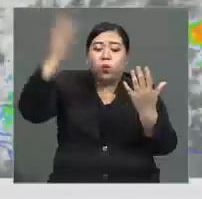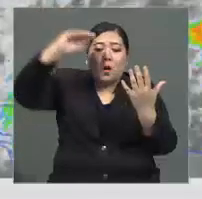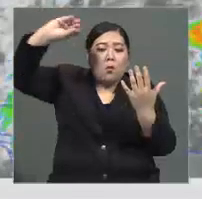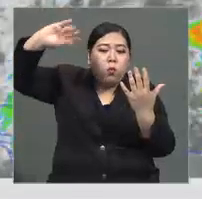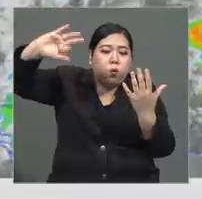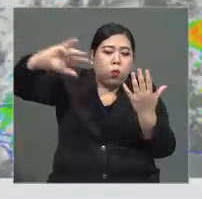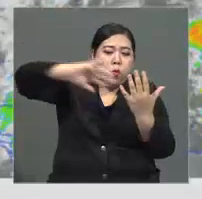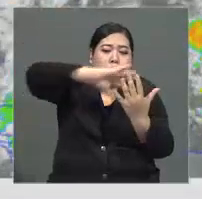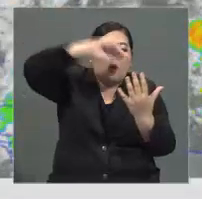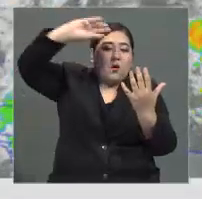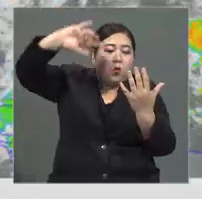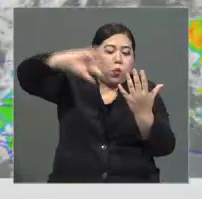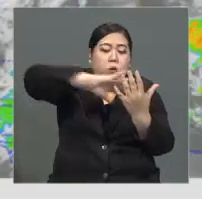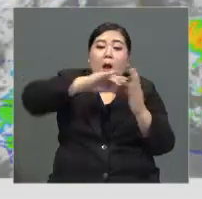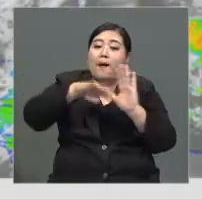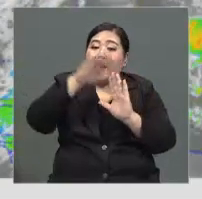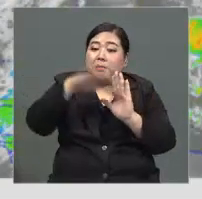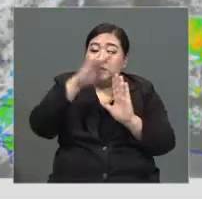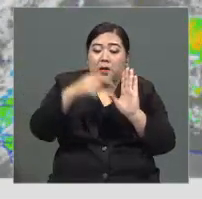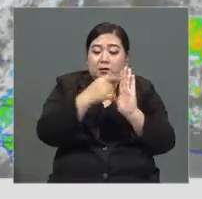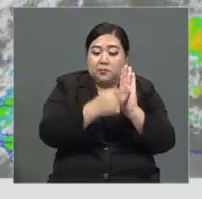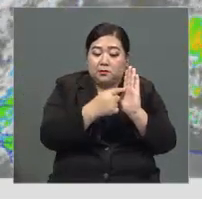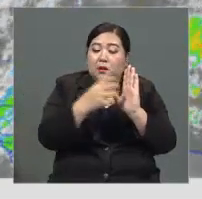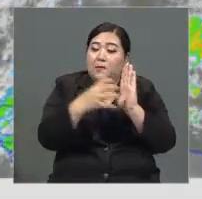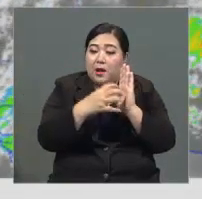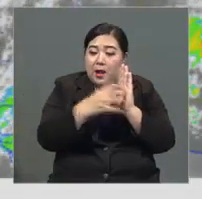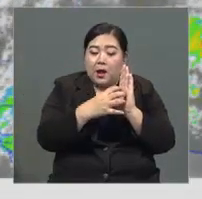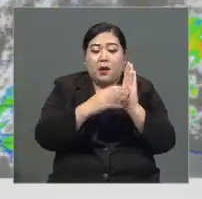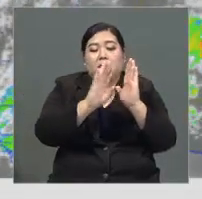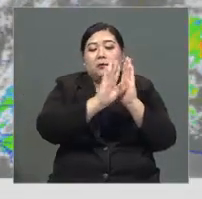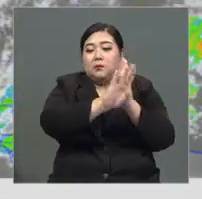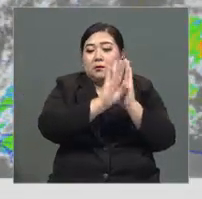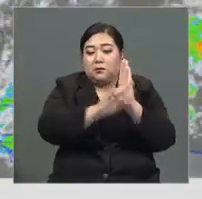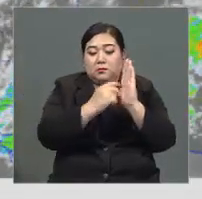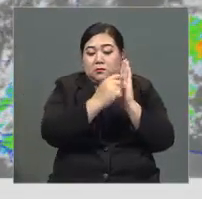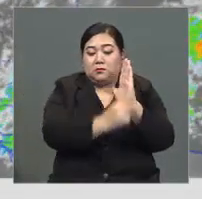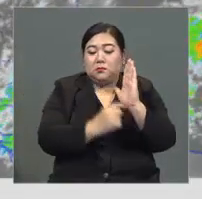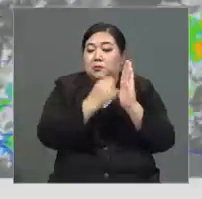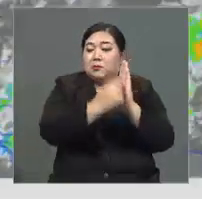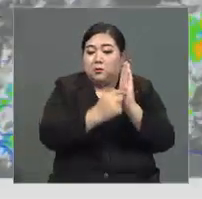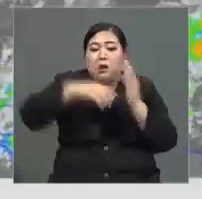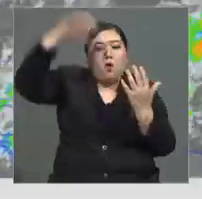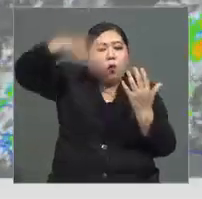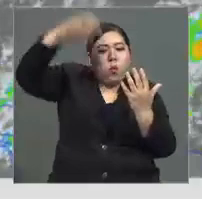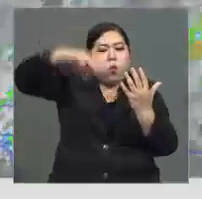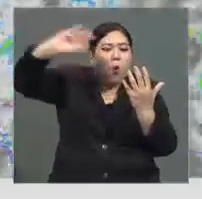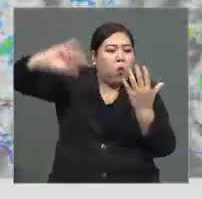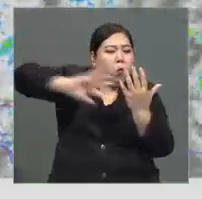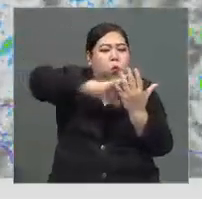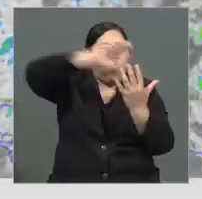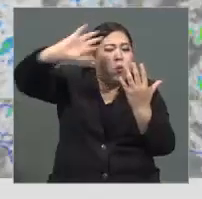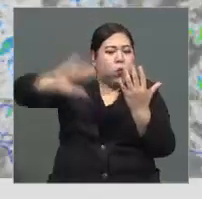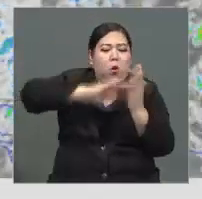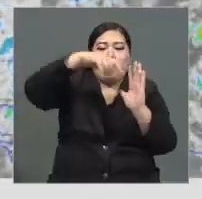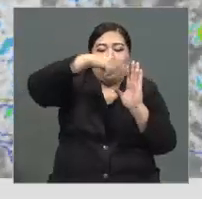ครับพาดผ่านในพื้นที่ของภาคเหนือตอนล่างภาคกลางและภาคกันออกเฉียงเหนือตอนล่างครับทำให้มาด้วยดังกล่าวนั้นมีฝนตกเพิ่มขึ้น